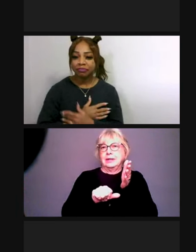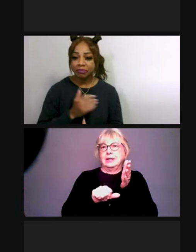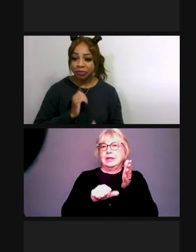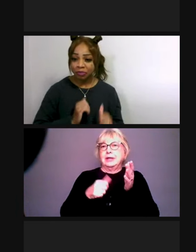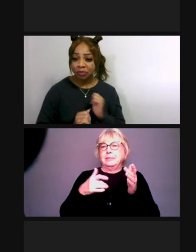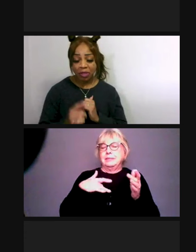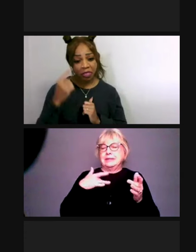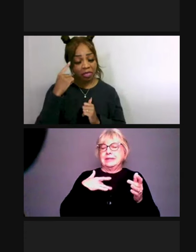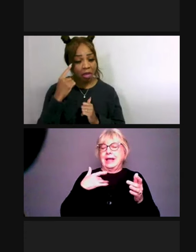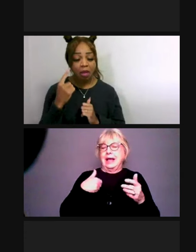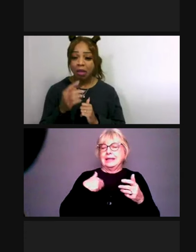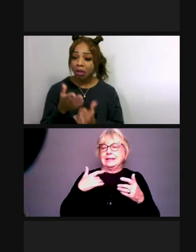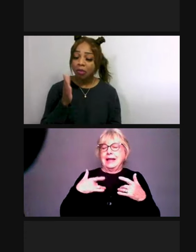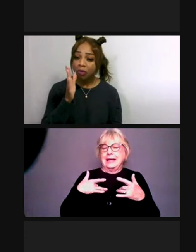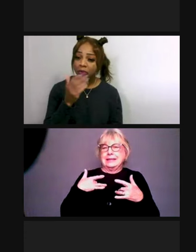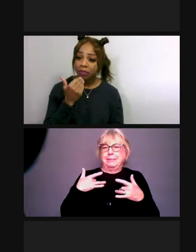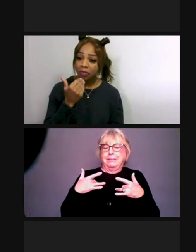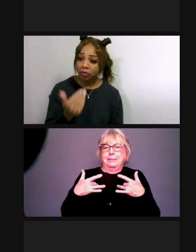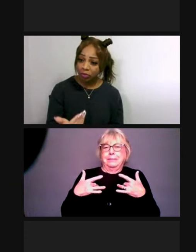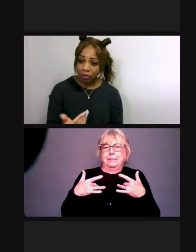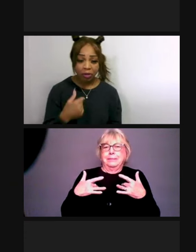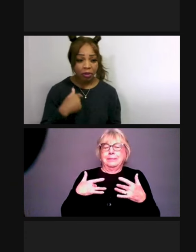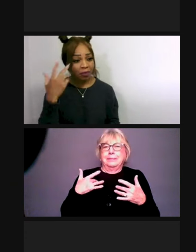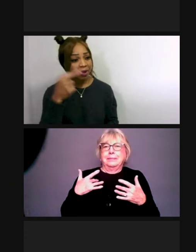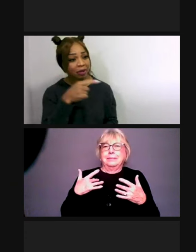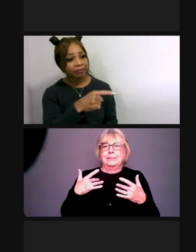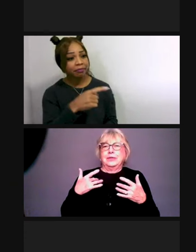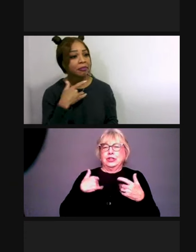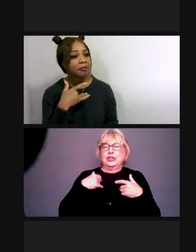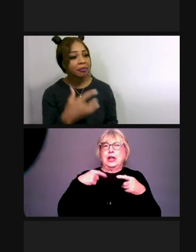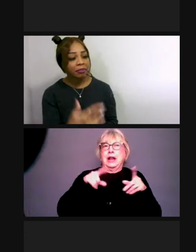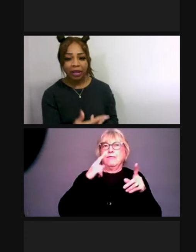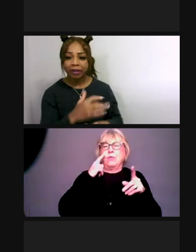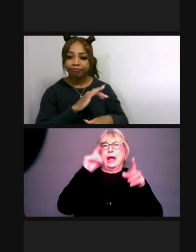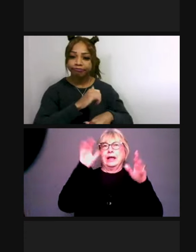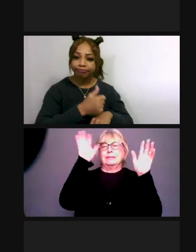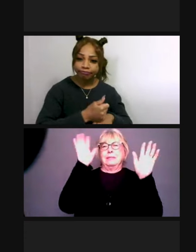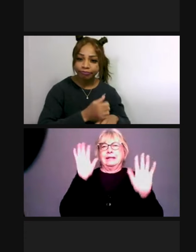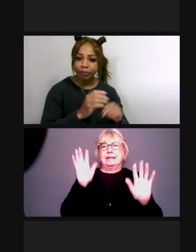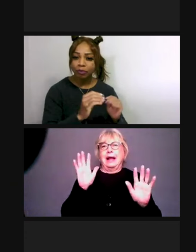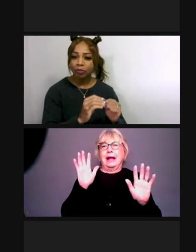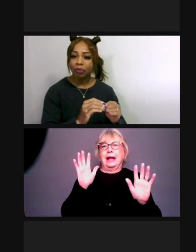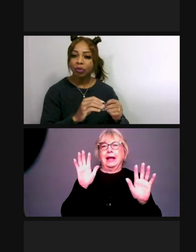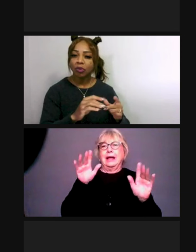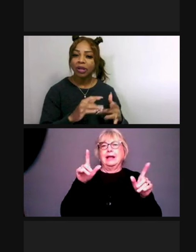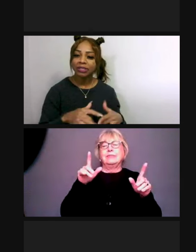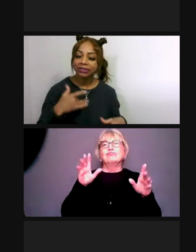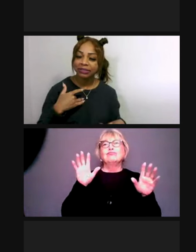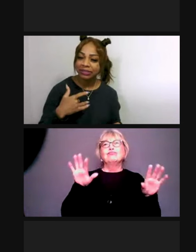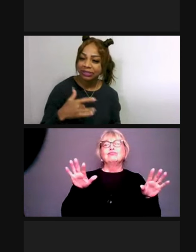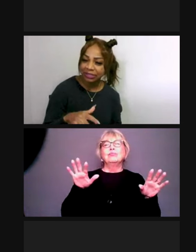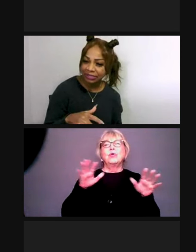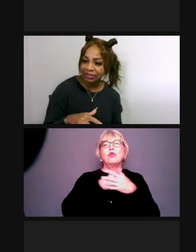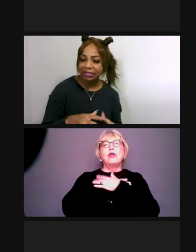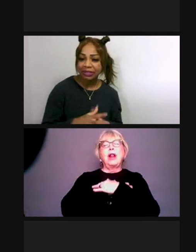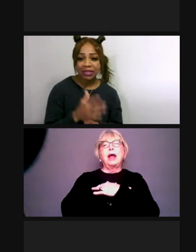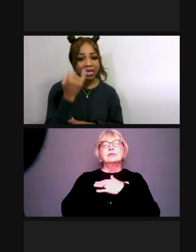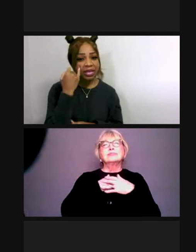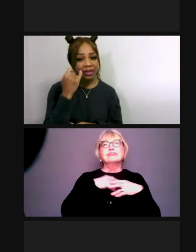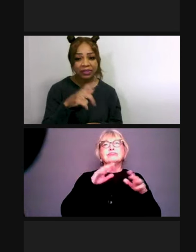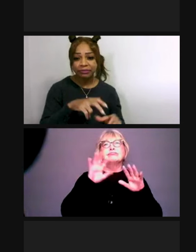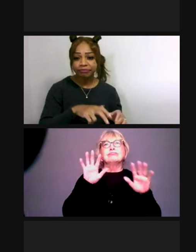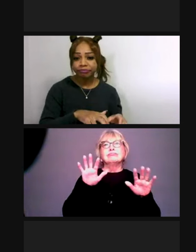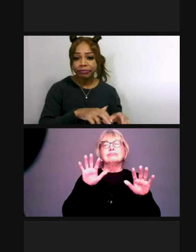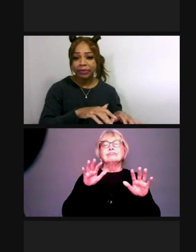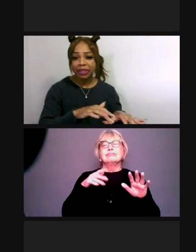hypersensible et j'ai été assistée à un spectacle dans une atmosphère détendue. Donc, je me